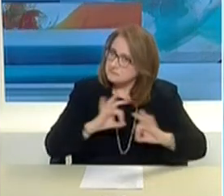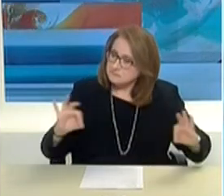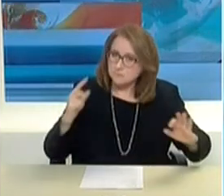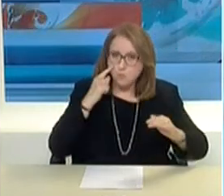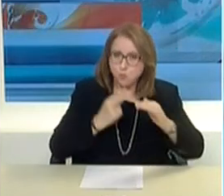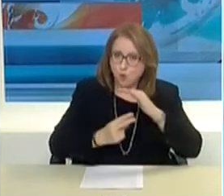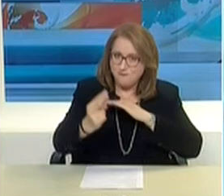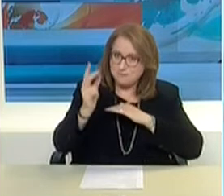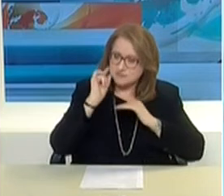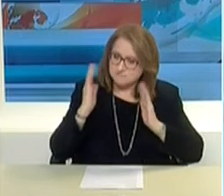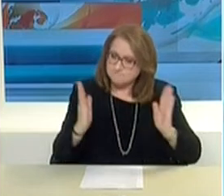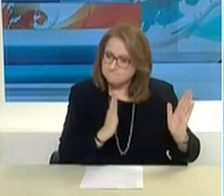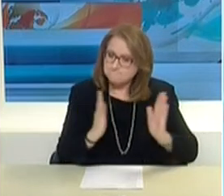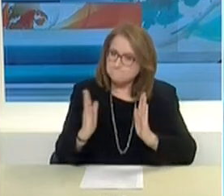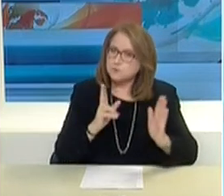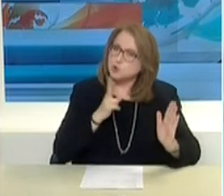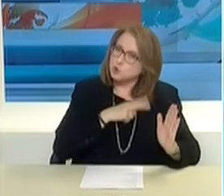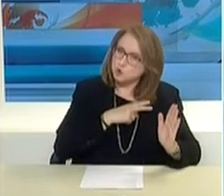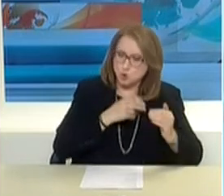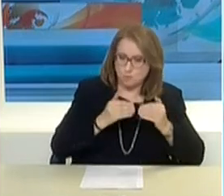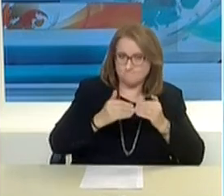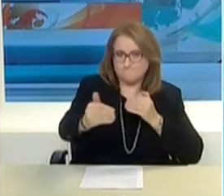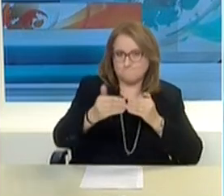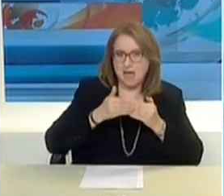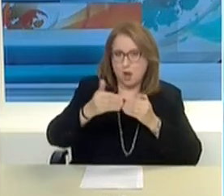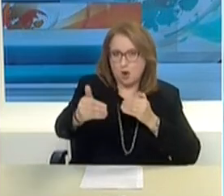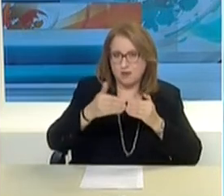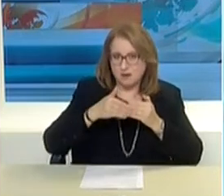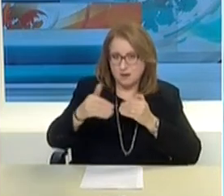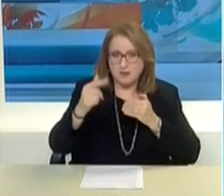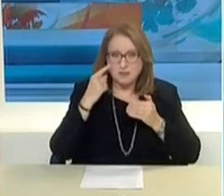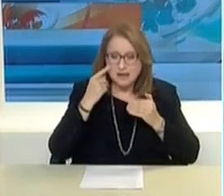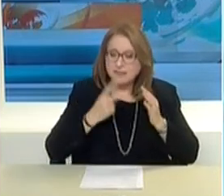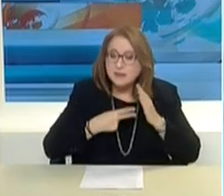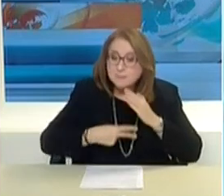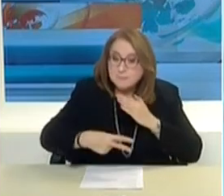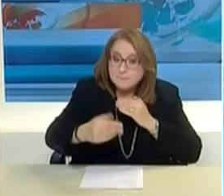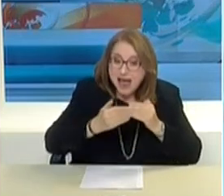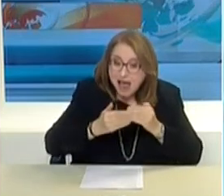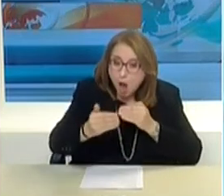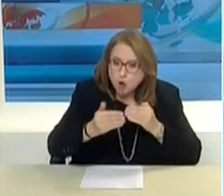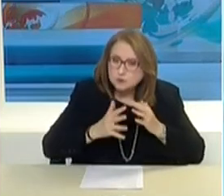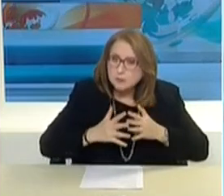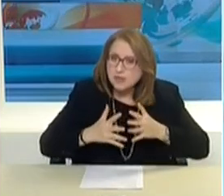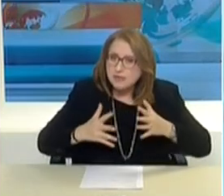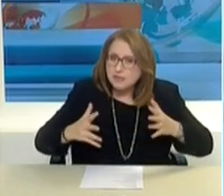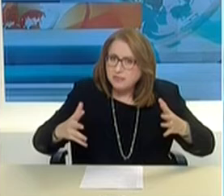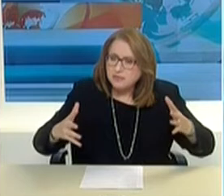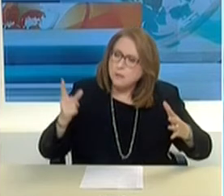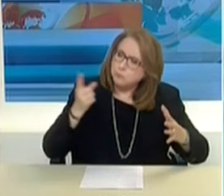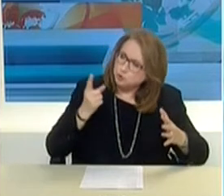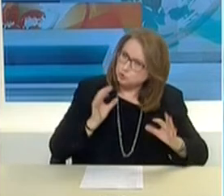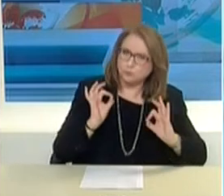με αυτά τα δεδομένα που σας είπα και που αφορούν εξαντλητική επιτήρηση των σοβαρών κρουσμάτων σε ΜΕΘ και σε